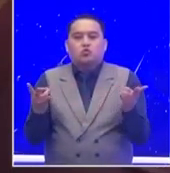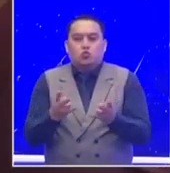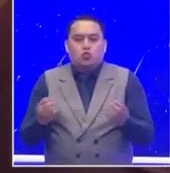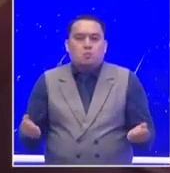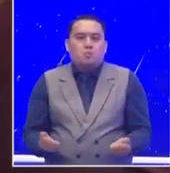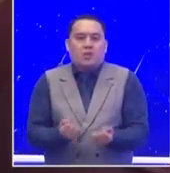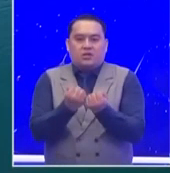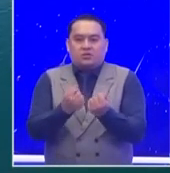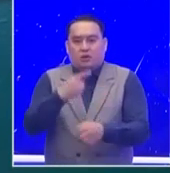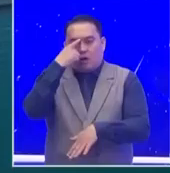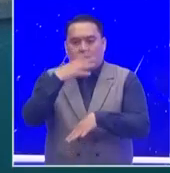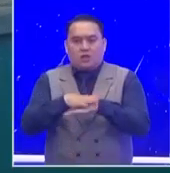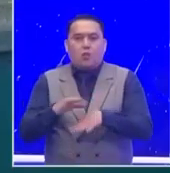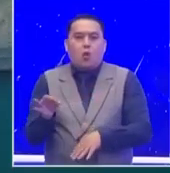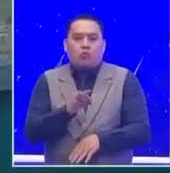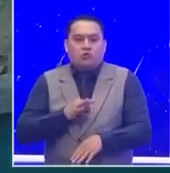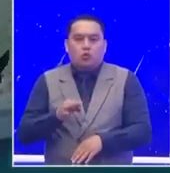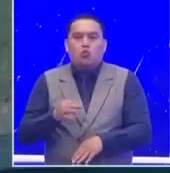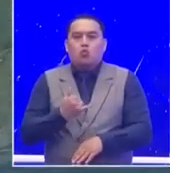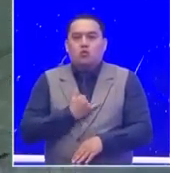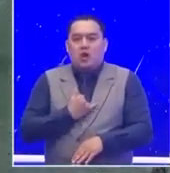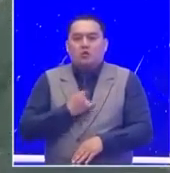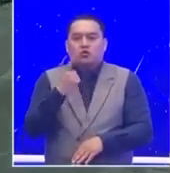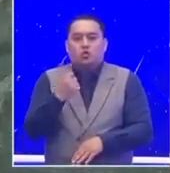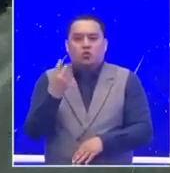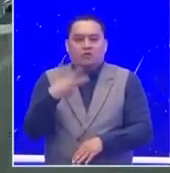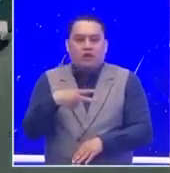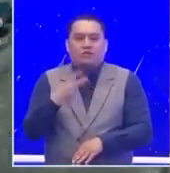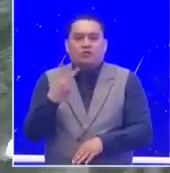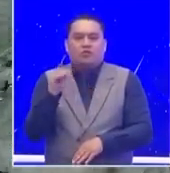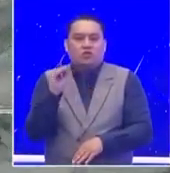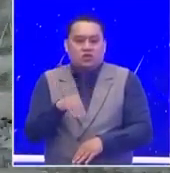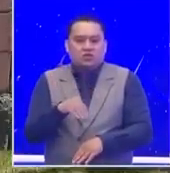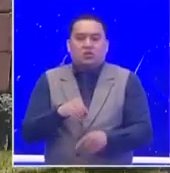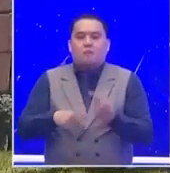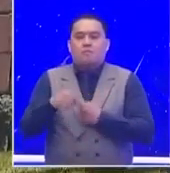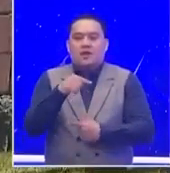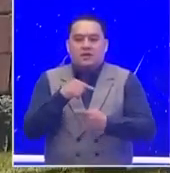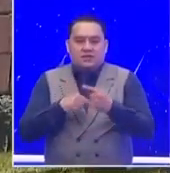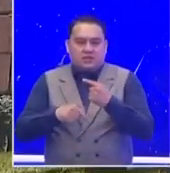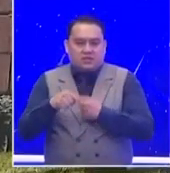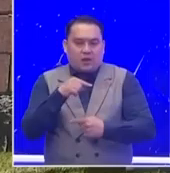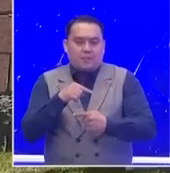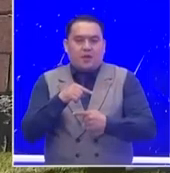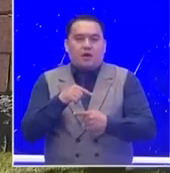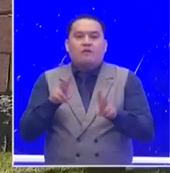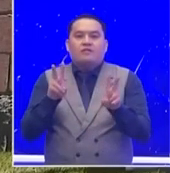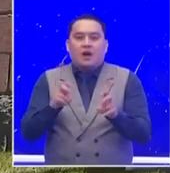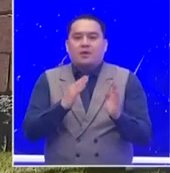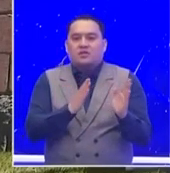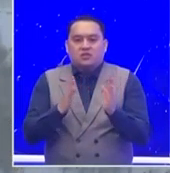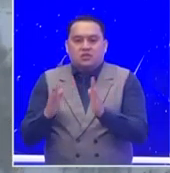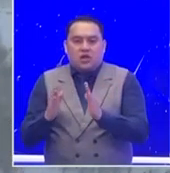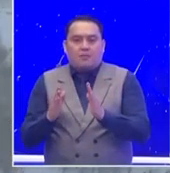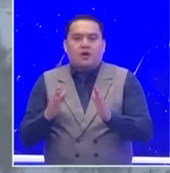оказать поддержку, поручил Аким области. У нас в области более 122 тысяч действующих субъектов малого и среднего бизнеса. В рамках системной